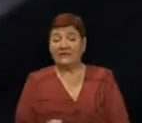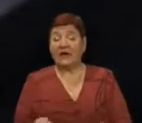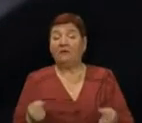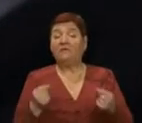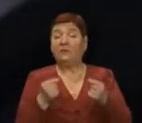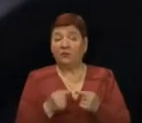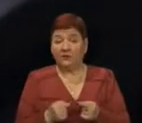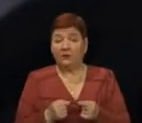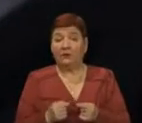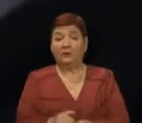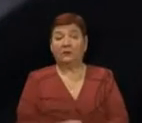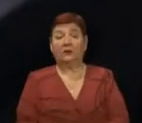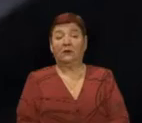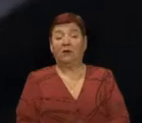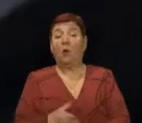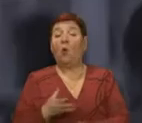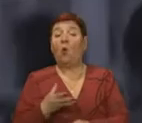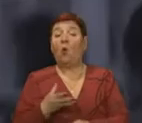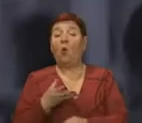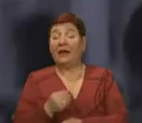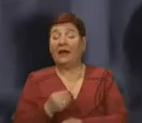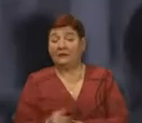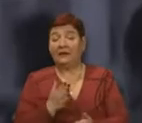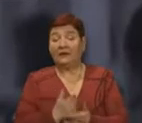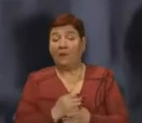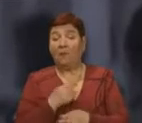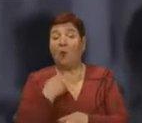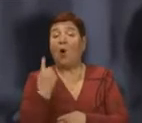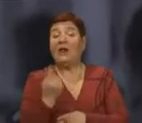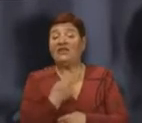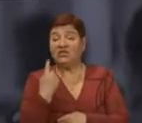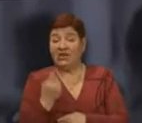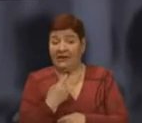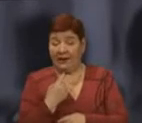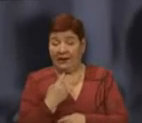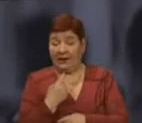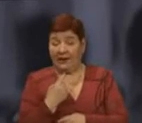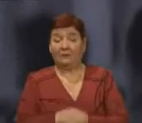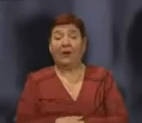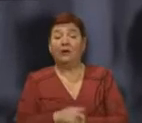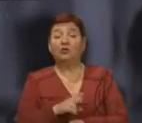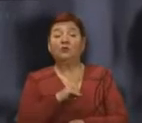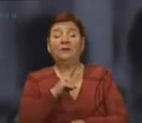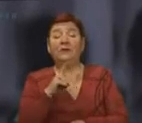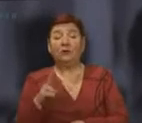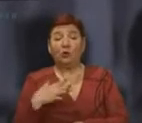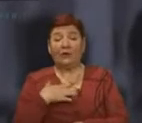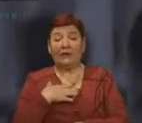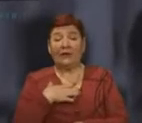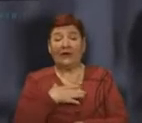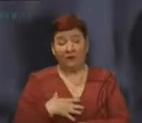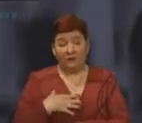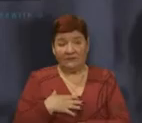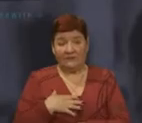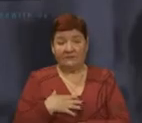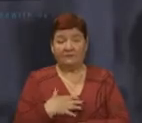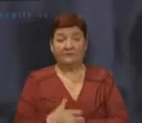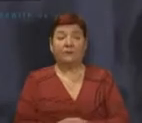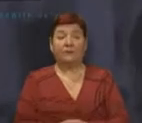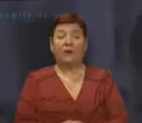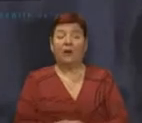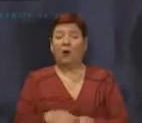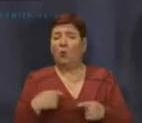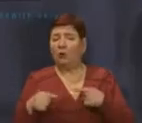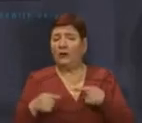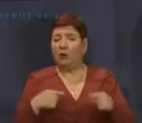відповідно. Оплата відбувається по лічильникам. Щоб ніхто не хвилювався,